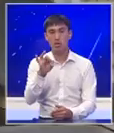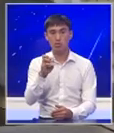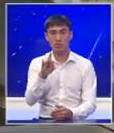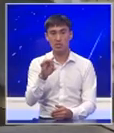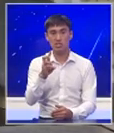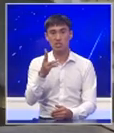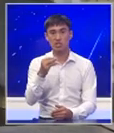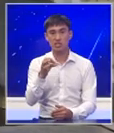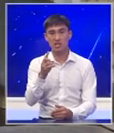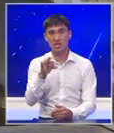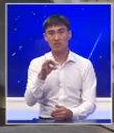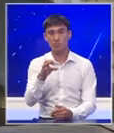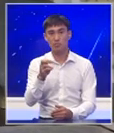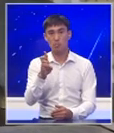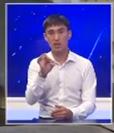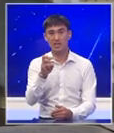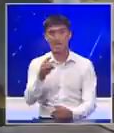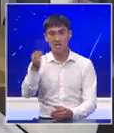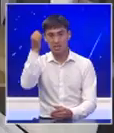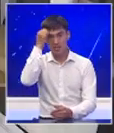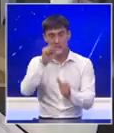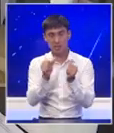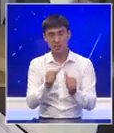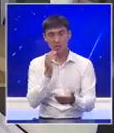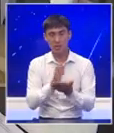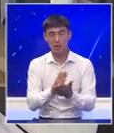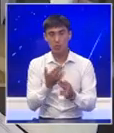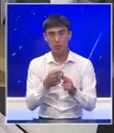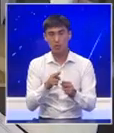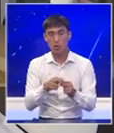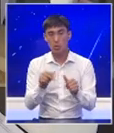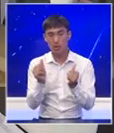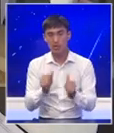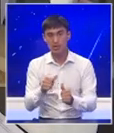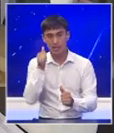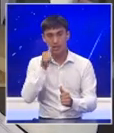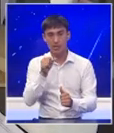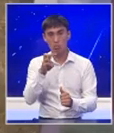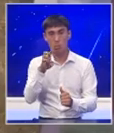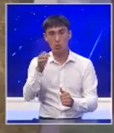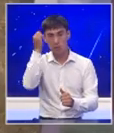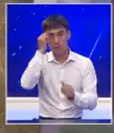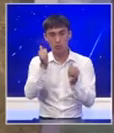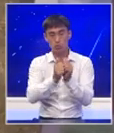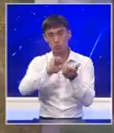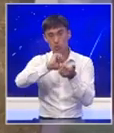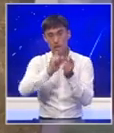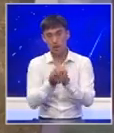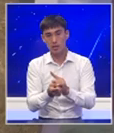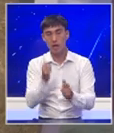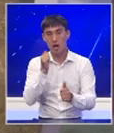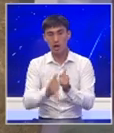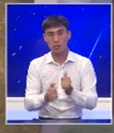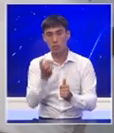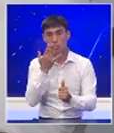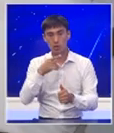Мәшәр Жәлілов пен Еспер Батыр ескерткіші. Шағын пошымдағы бұл макеттер ертең монументалды туындыға айналады. Әрбірі